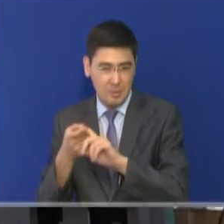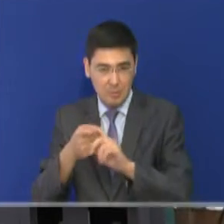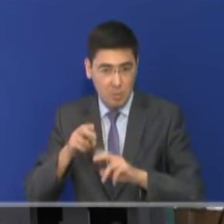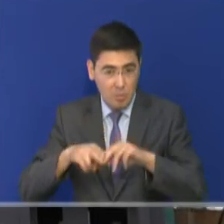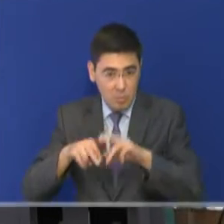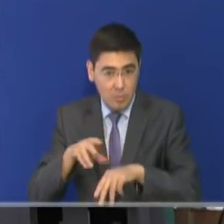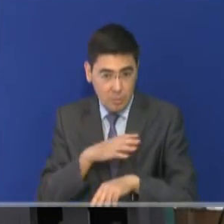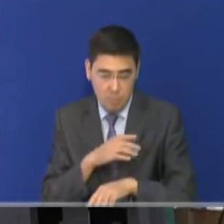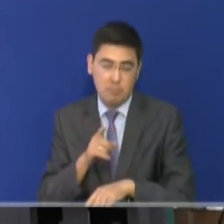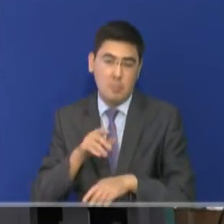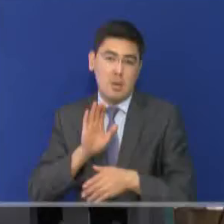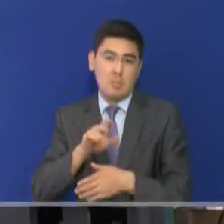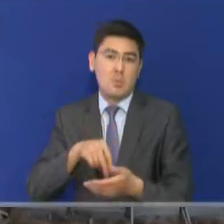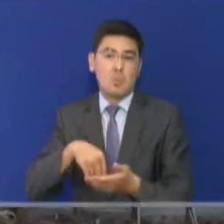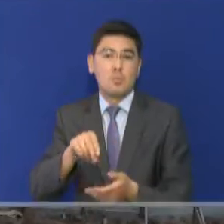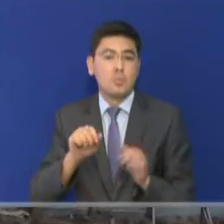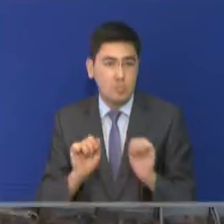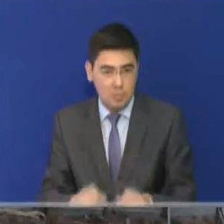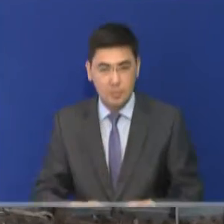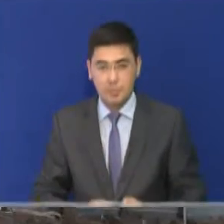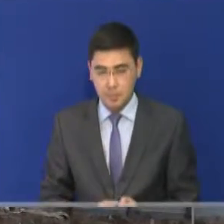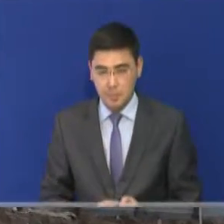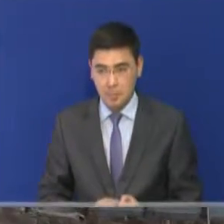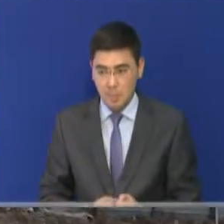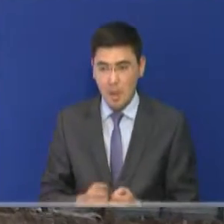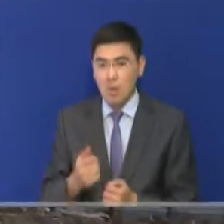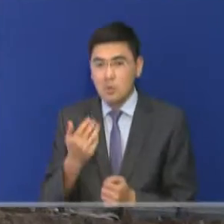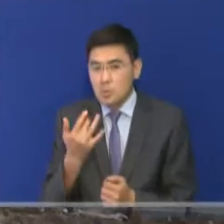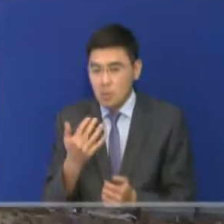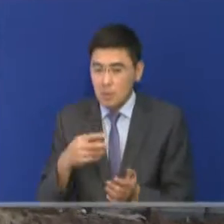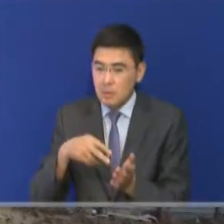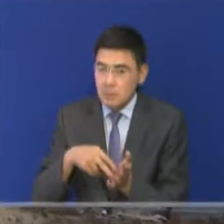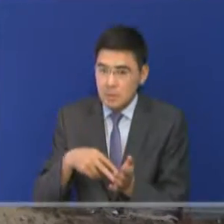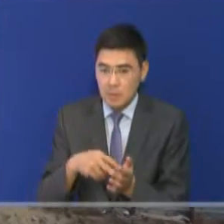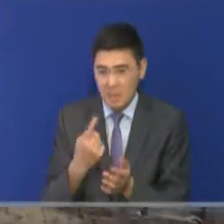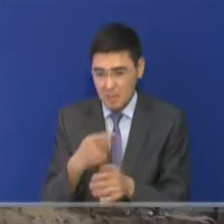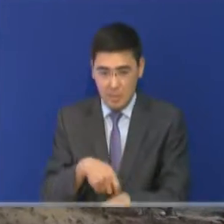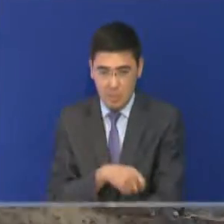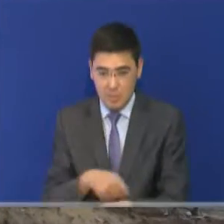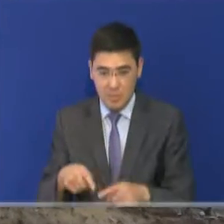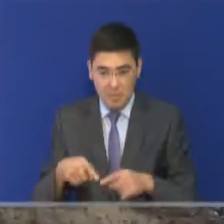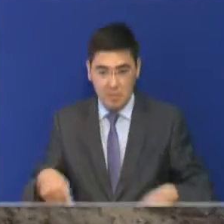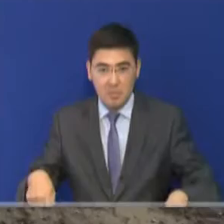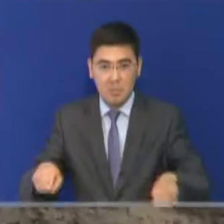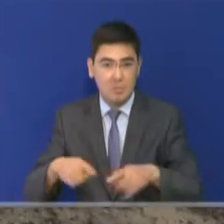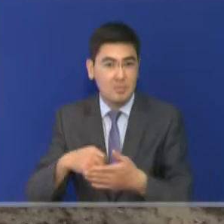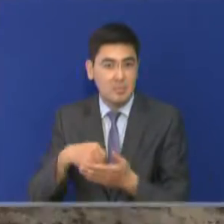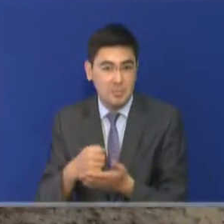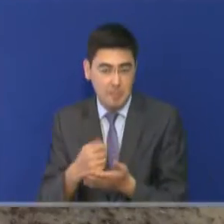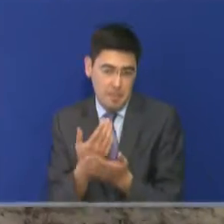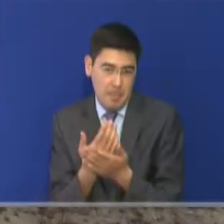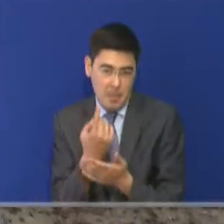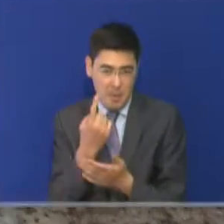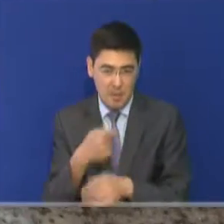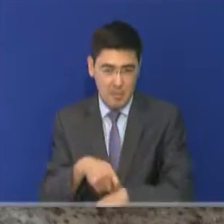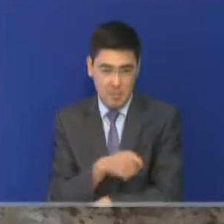обсуждаются условия проекта. В нем будет закреплена цена за квадратный метр жилья в каждом регионе. К примеру, стоимость одного